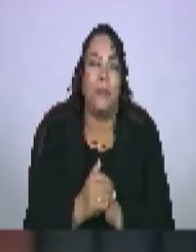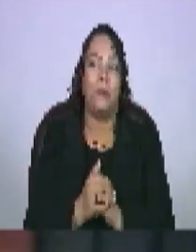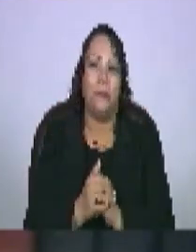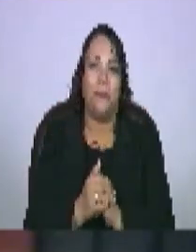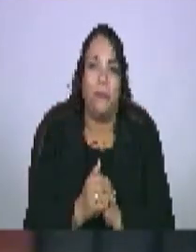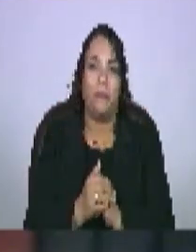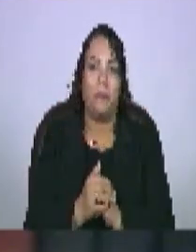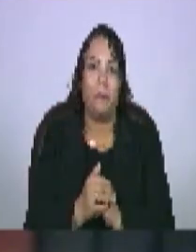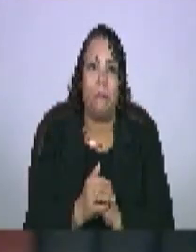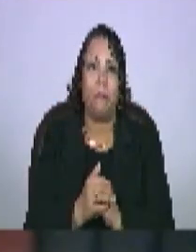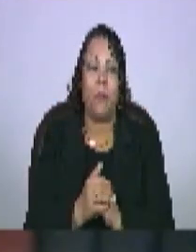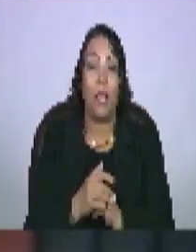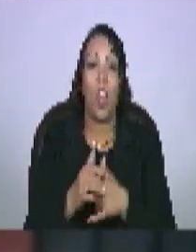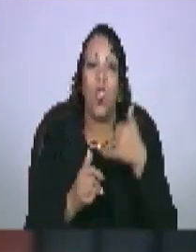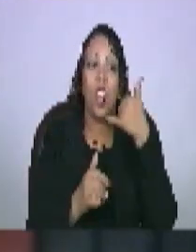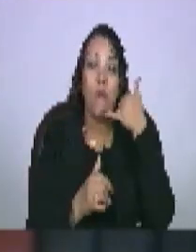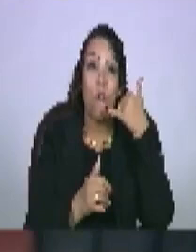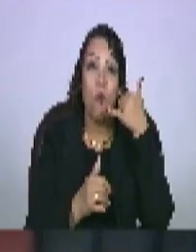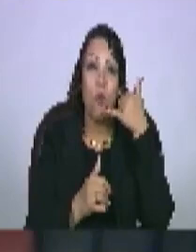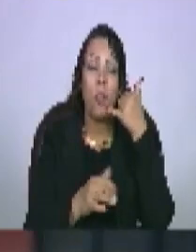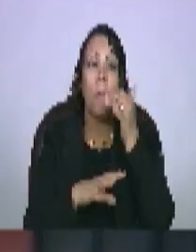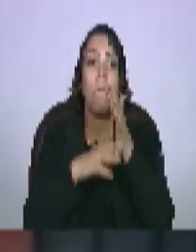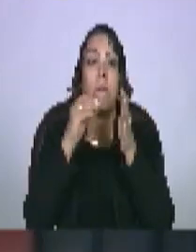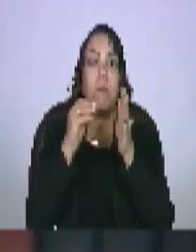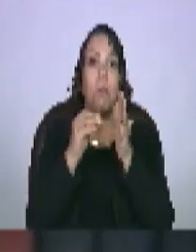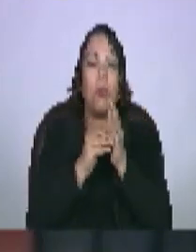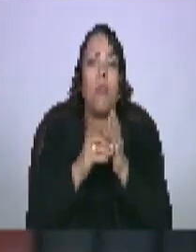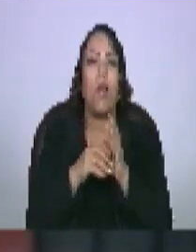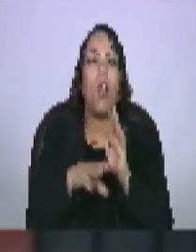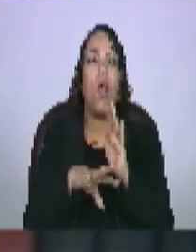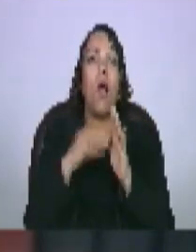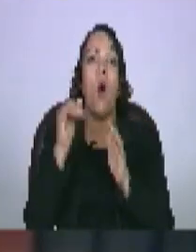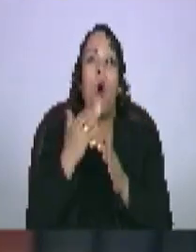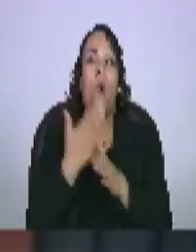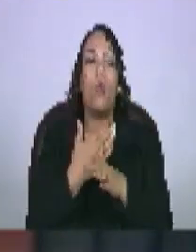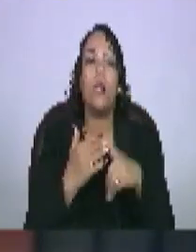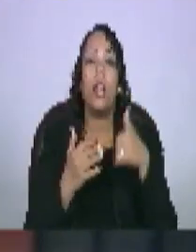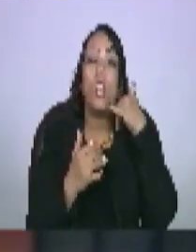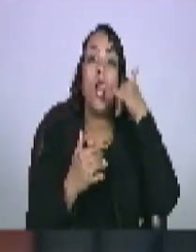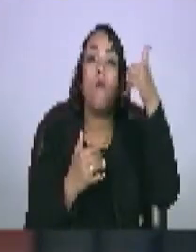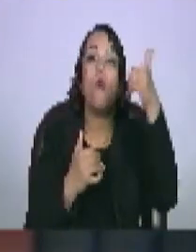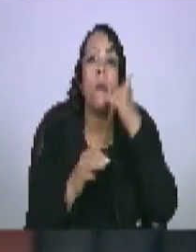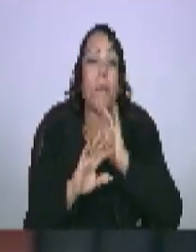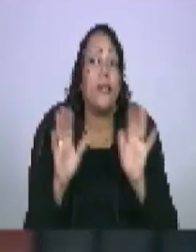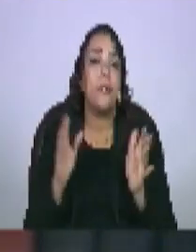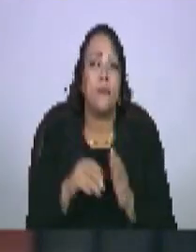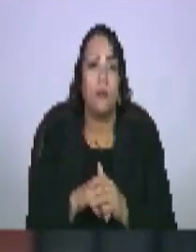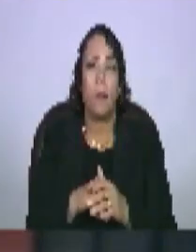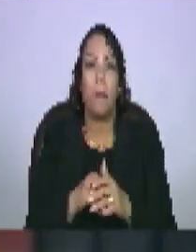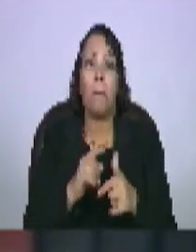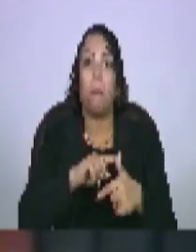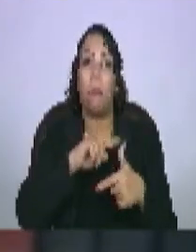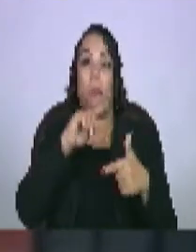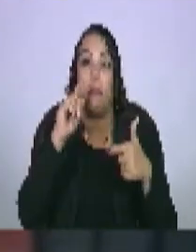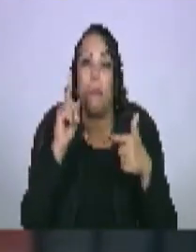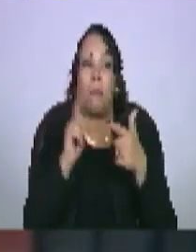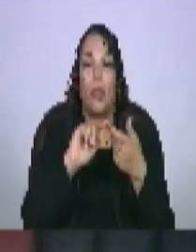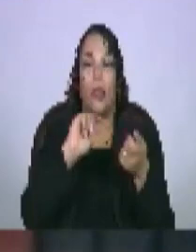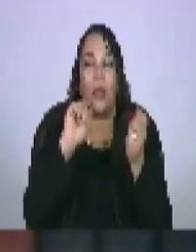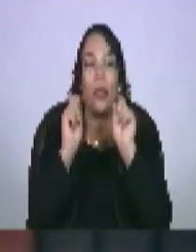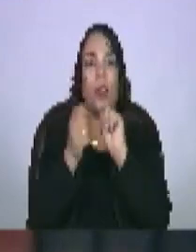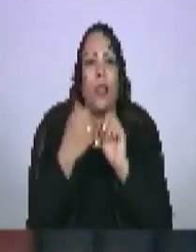الحلقه الهاتف المحمول ده بدا وسيله اتصال تليفون ثم تحول نتيجه